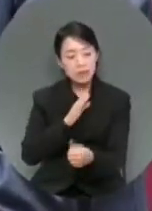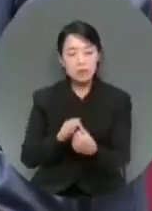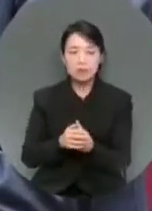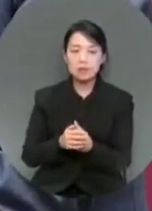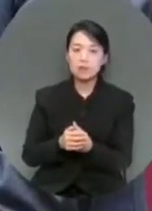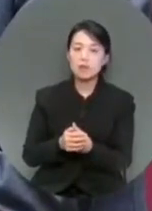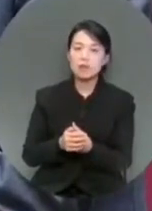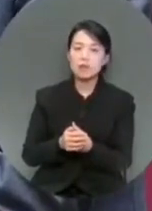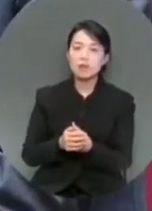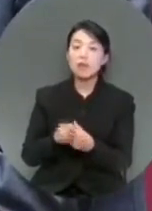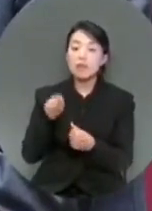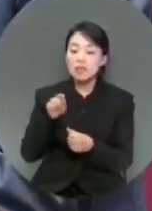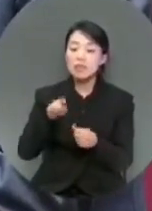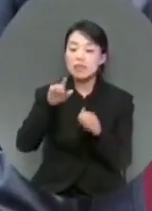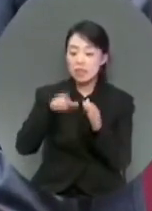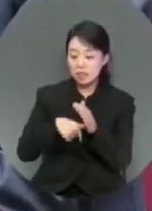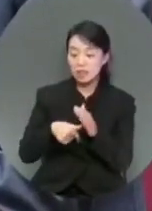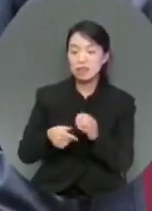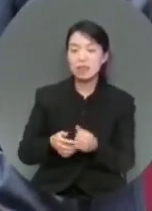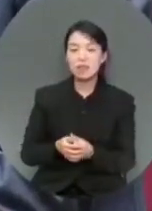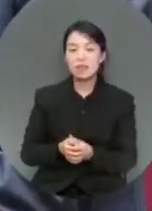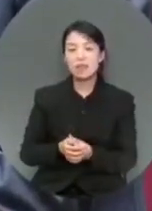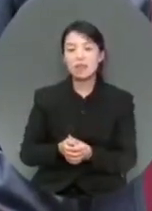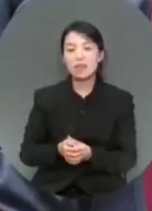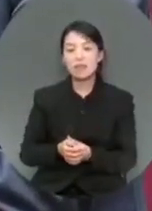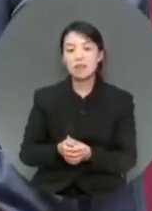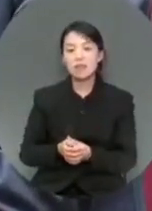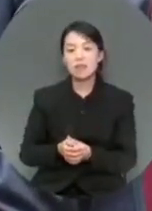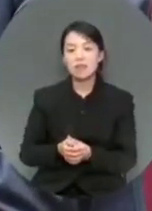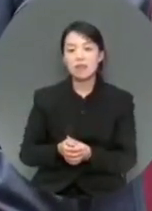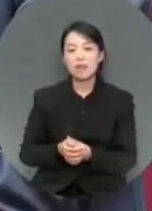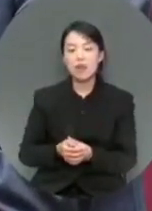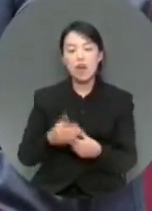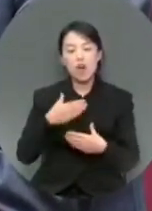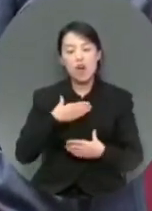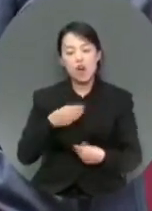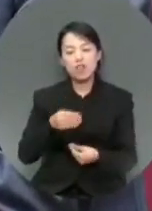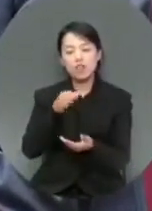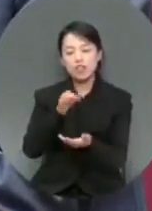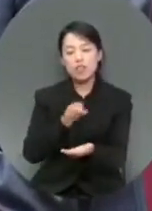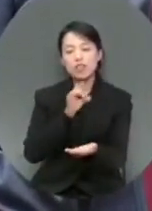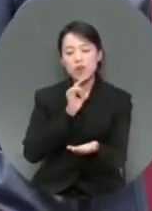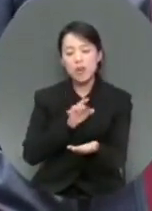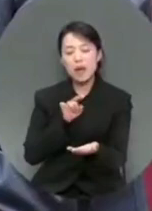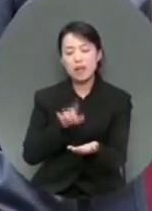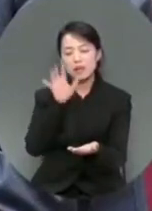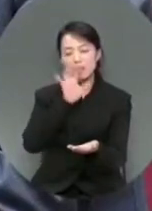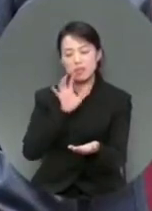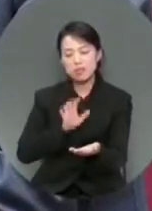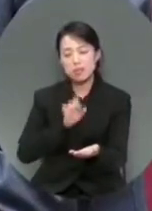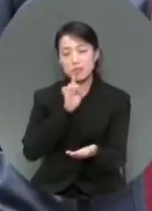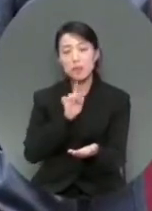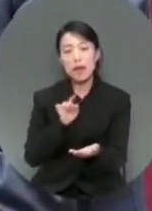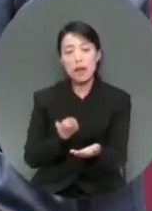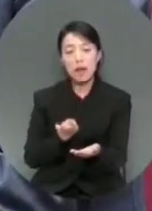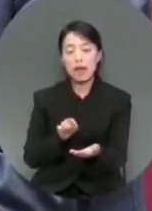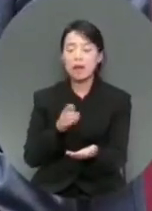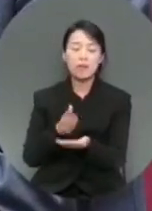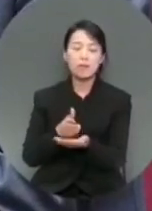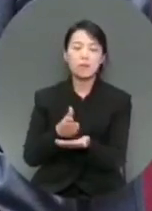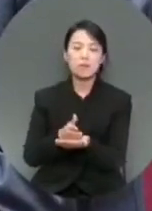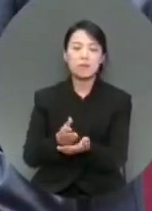내년도 그렇다면 저는 이게 일방적으로 건전 재정만 무슨 주문 외우듯이 하면서 이렇게 축소하지